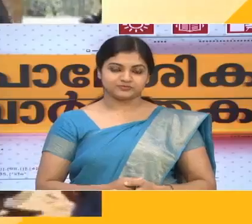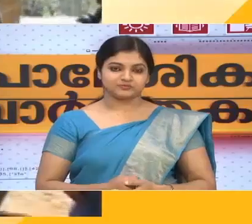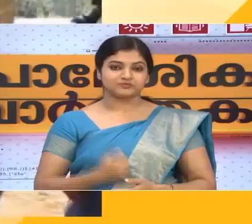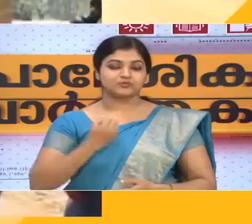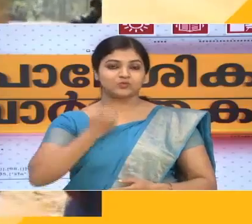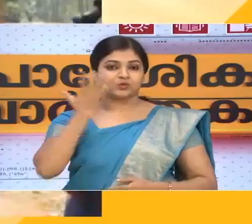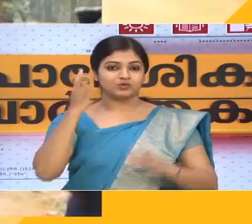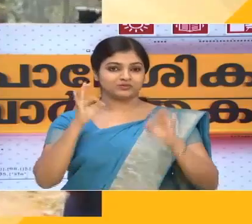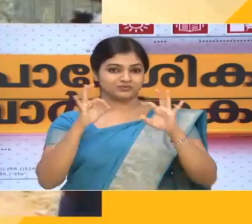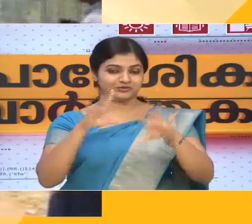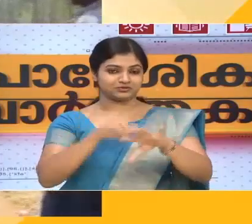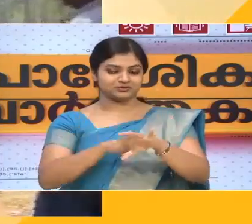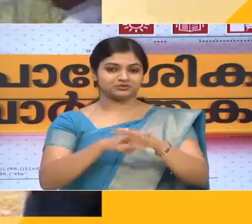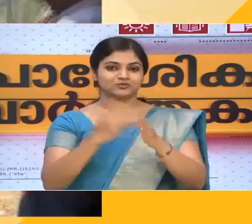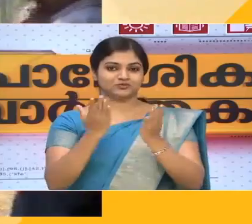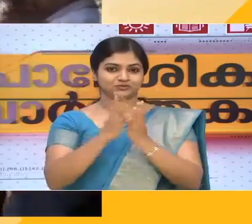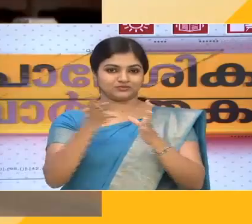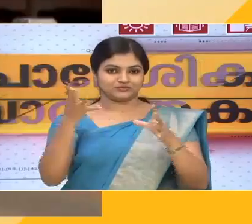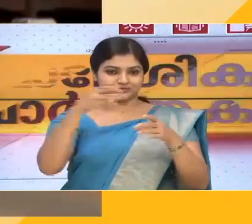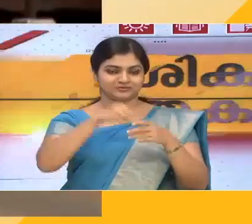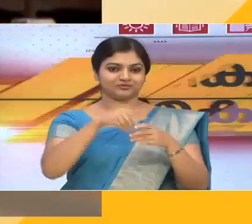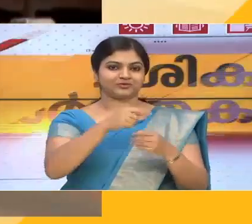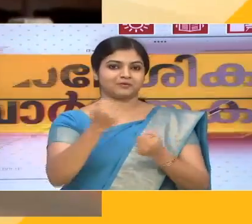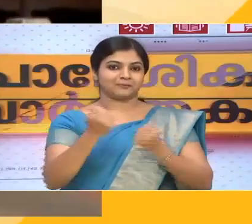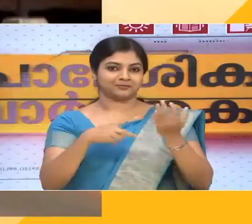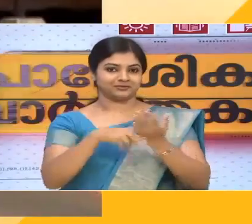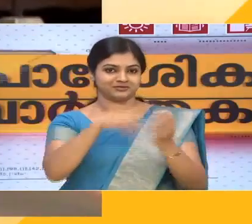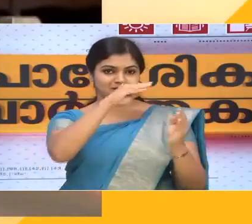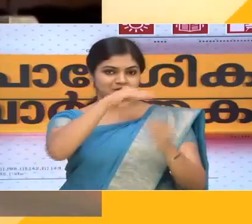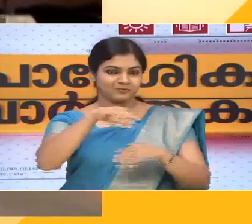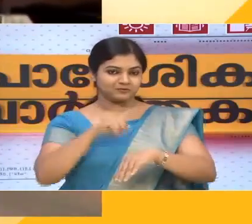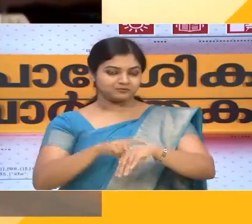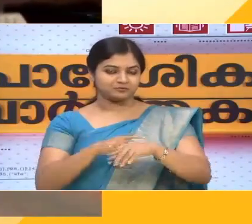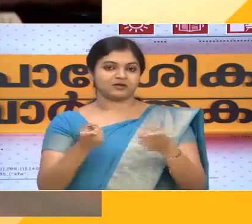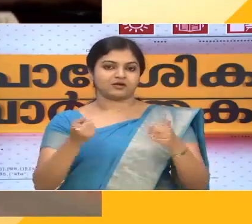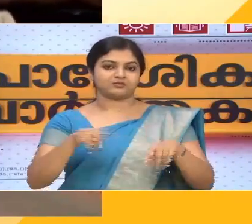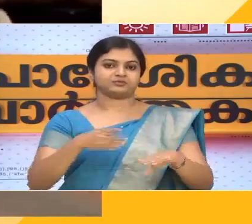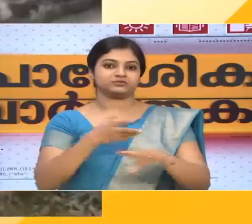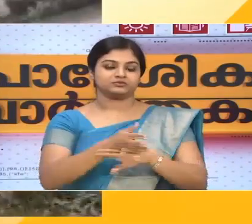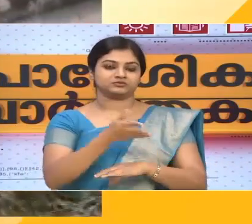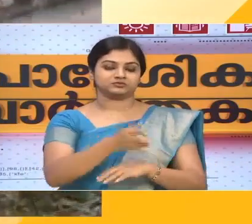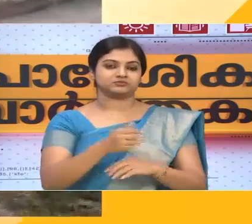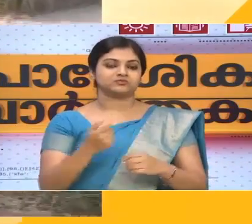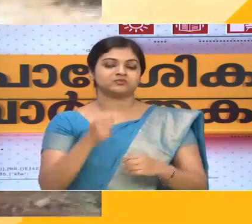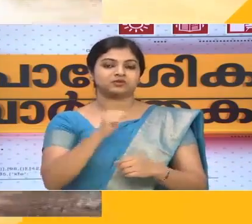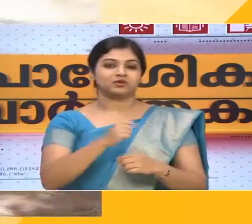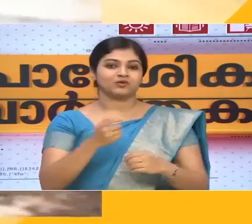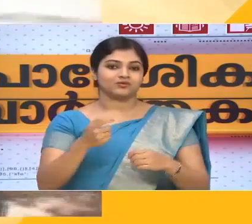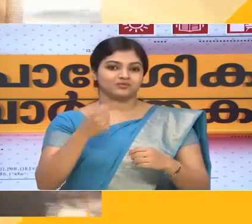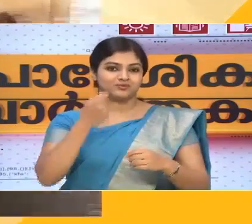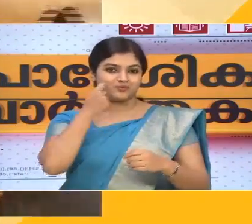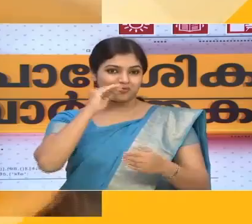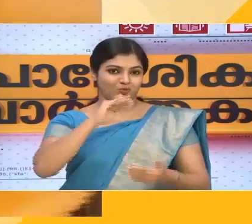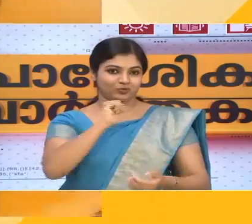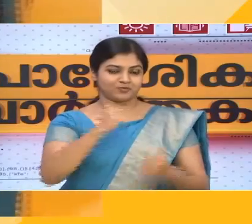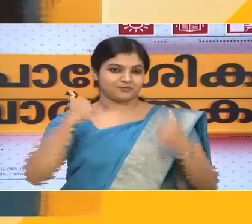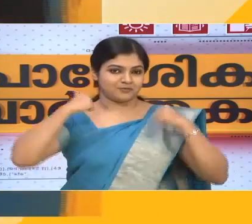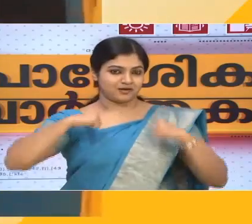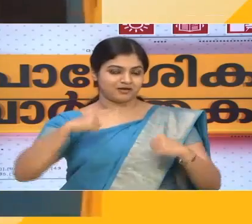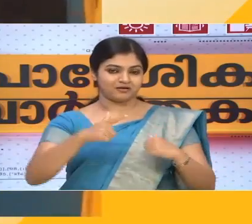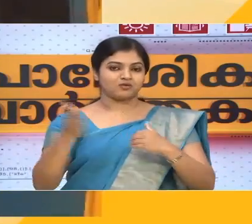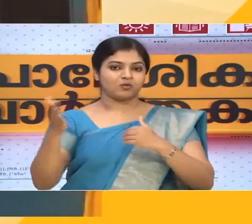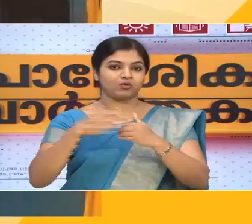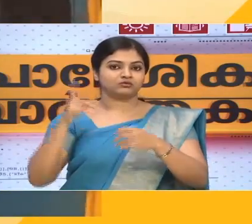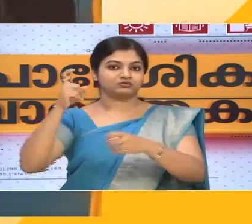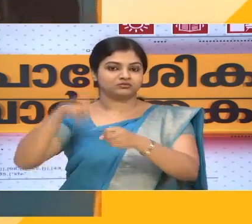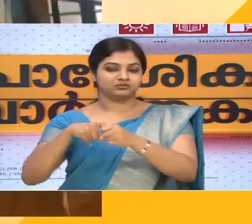രാവിലെ 10 മണിയോടെ വിദ്യാർത്ഥികളുമായി ബസ് സ്കൂളിലേക്ക് വരുന്ന വഴിയാണ് ദുരന്തമുണ്ടായത്. ഡോറിന്റെ ലോക്ക് സ്കൂൾ ബാഗിൽ കുടുങ്ങി ഡോർ തുറന്നു പോവുകയും ഫർസീൻ